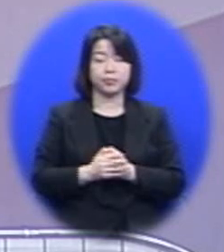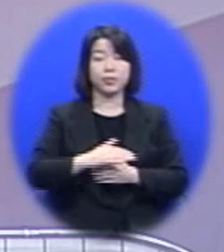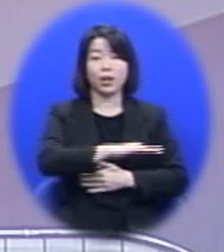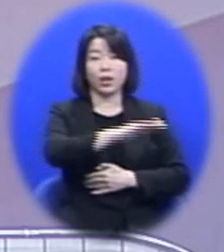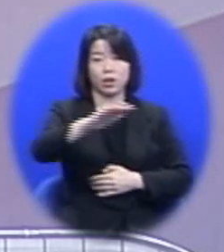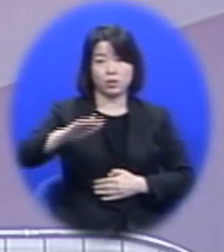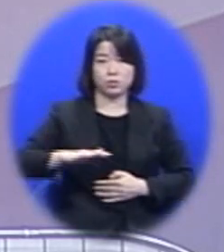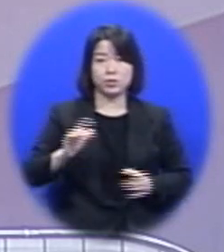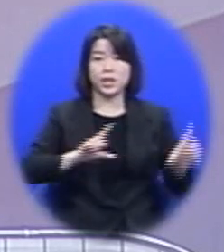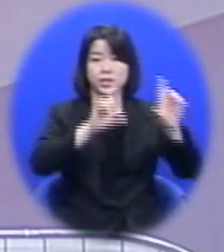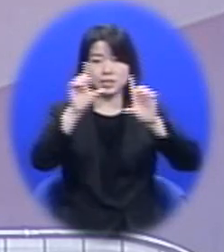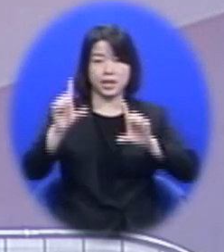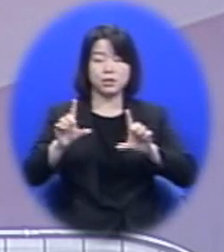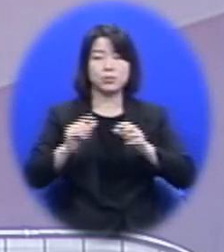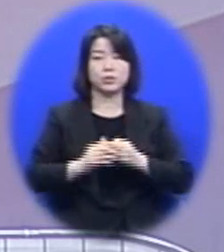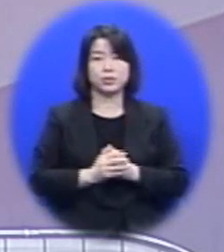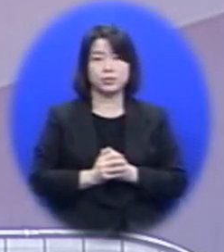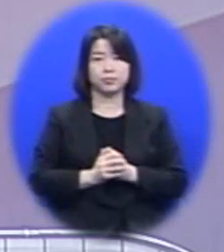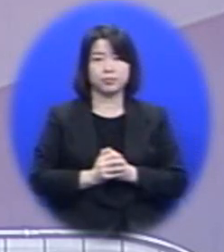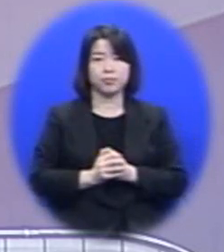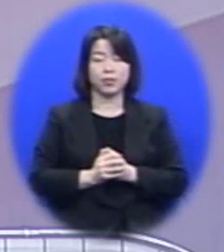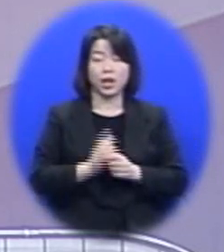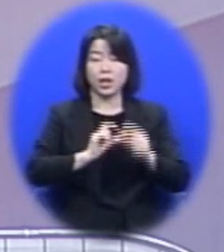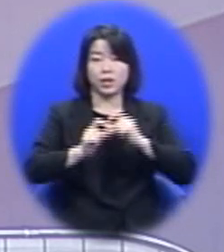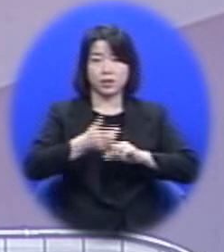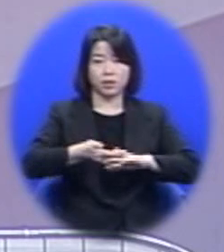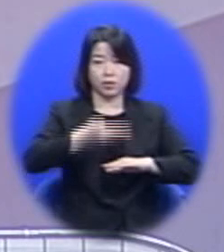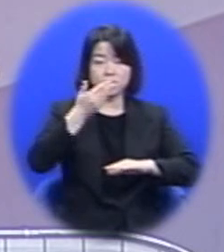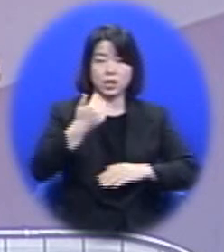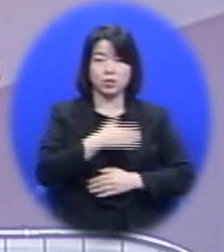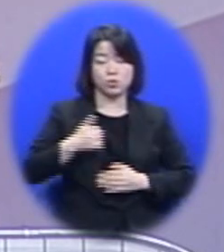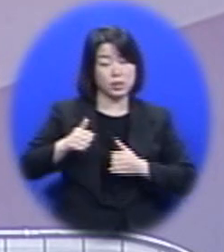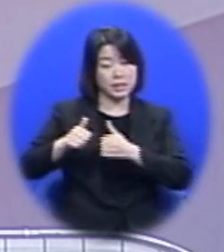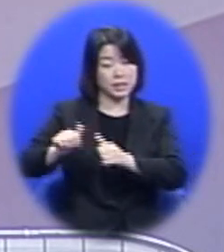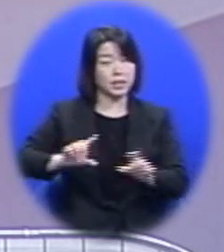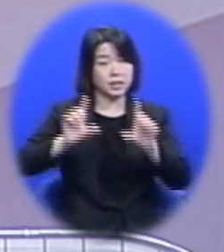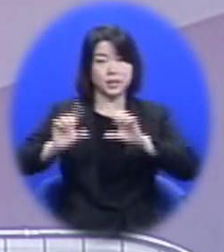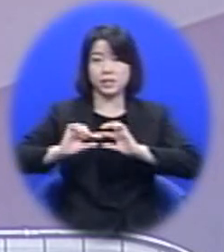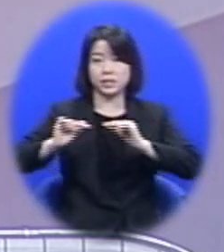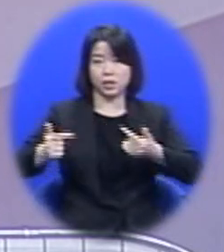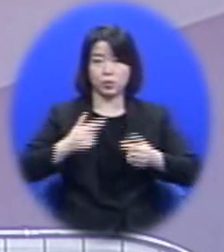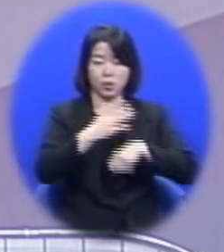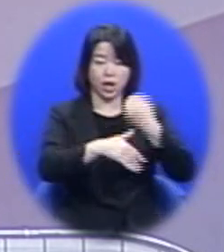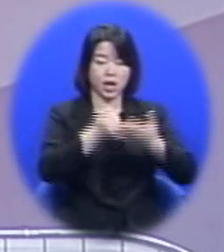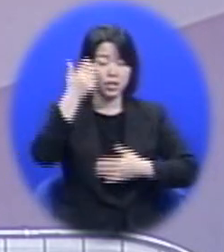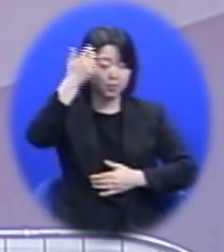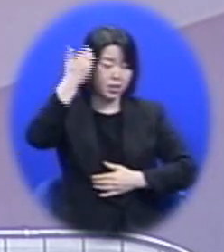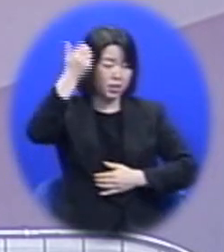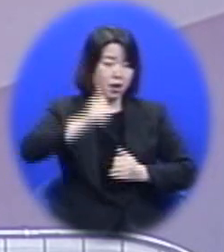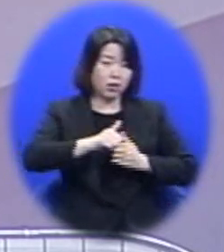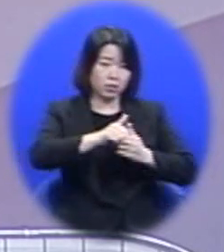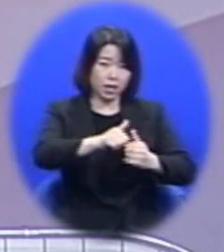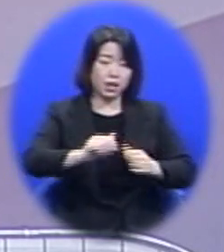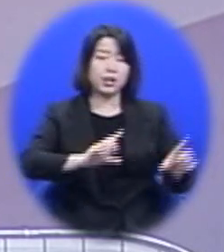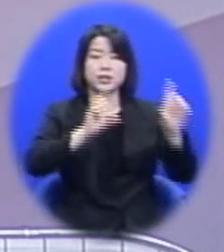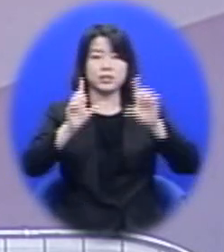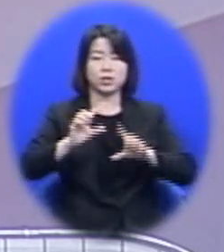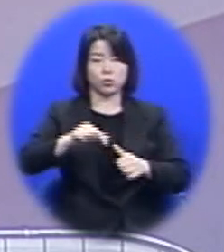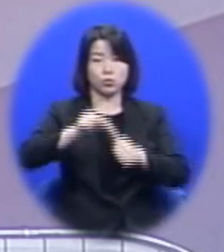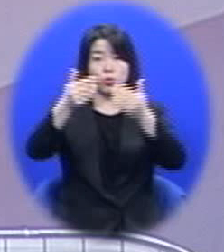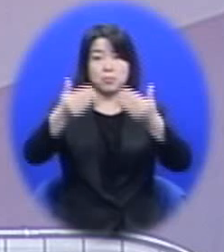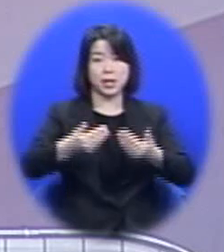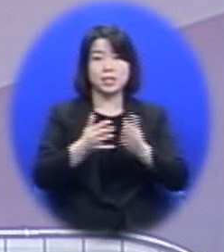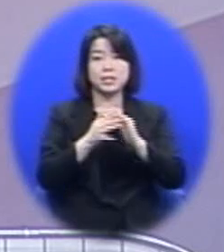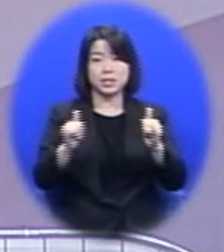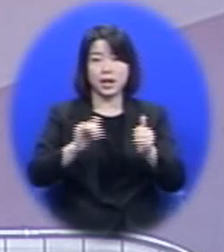우리의 삶은 이제 더 이상 육신에 따라 살지 않고 하나님의 영을 따라 살도록 그렇게 구원받은